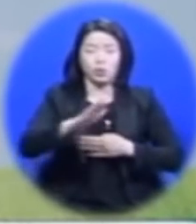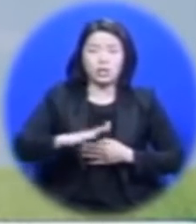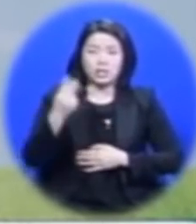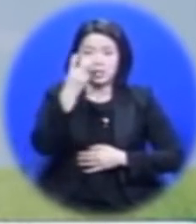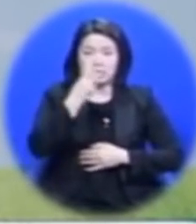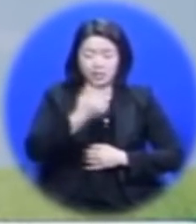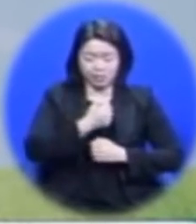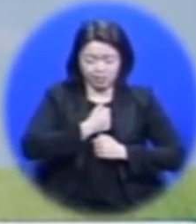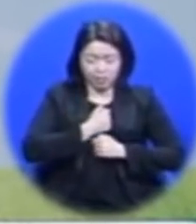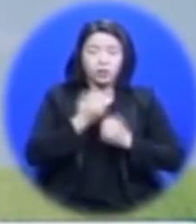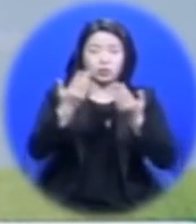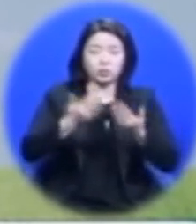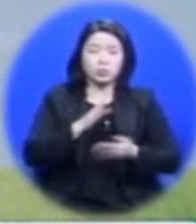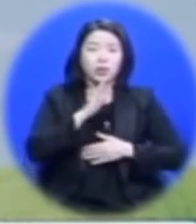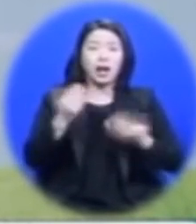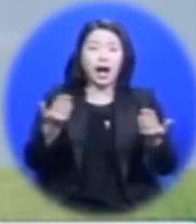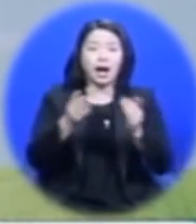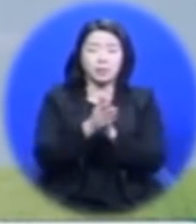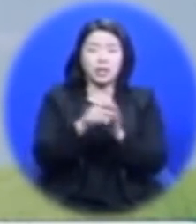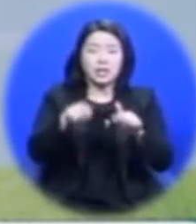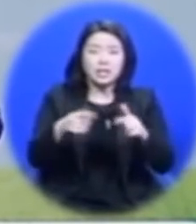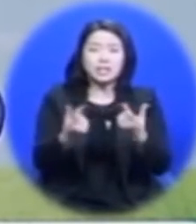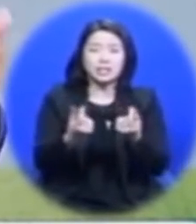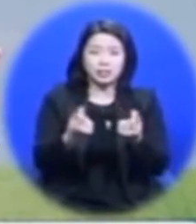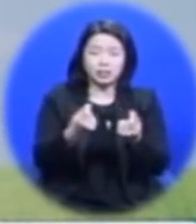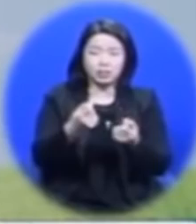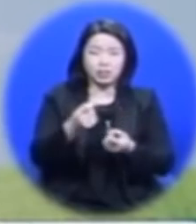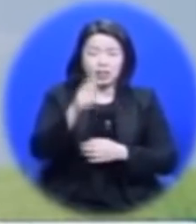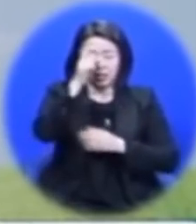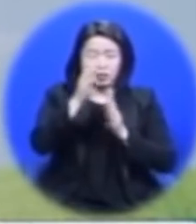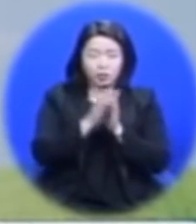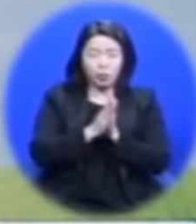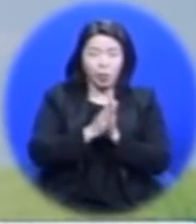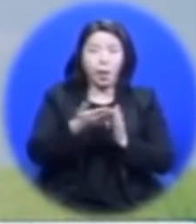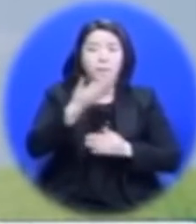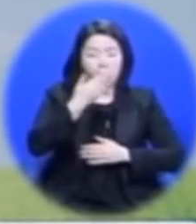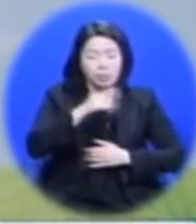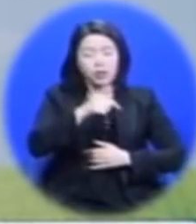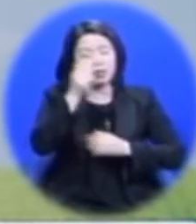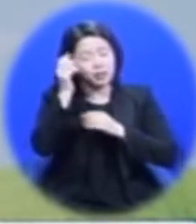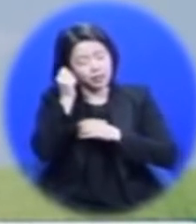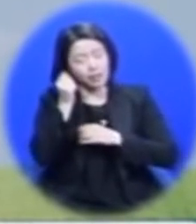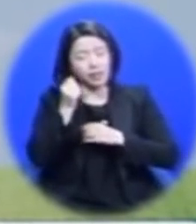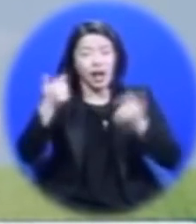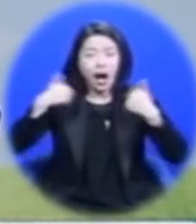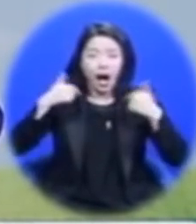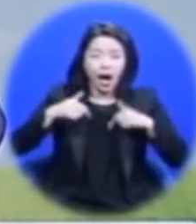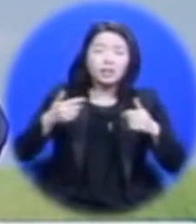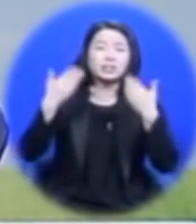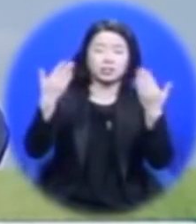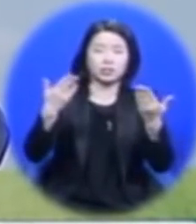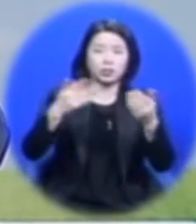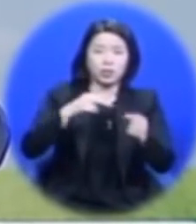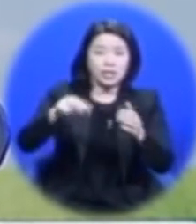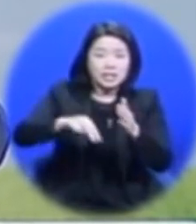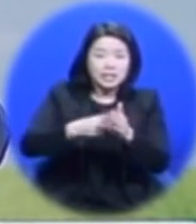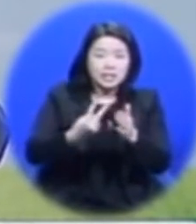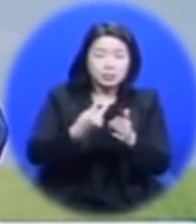지켜주소서. 아멘. 이런 기도를 밥 먹을 때나 잘 때나 늘 드렸다는 거 200년 동안